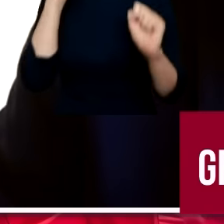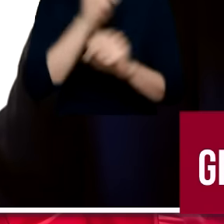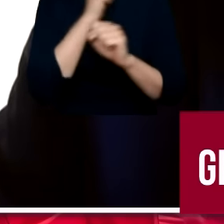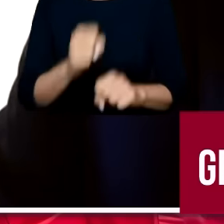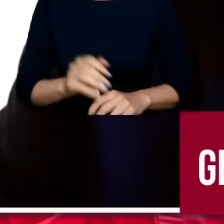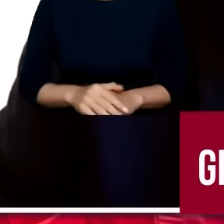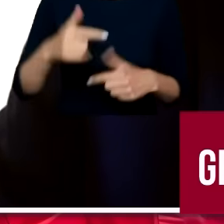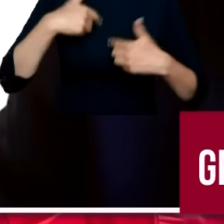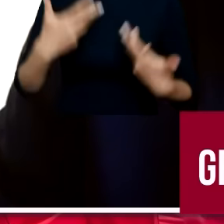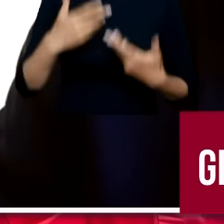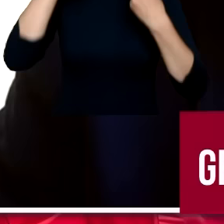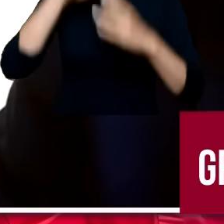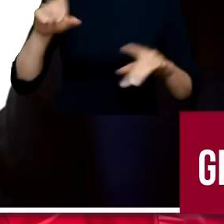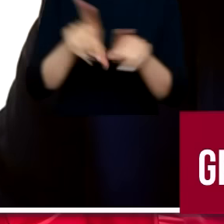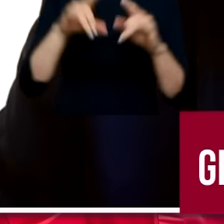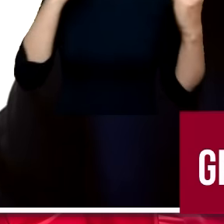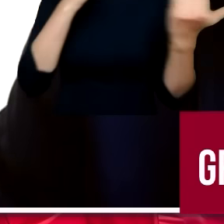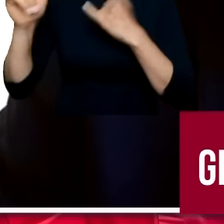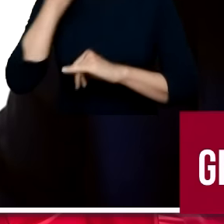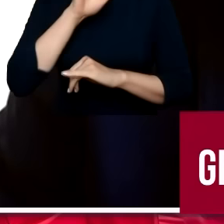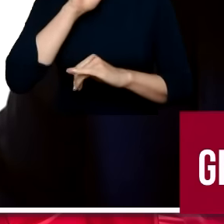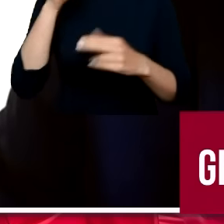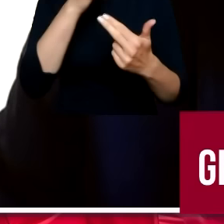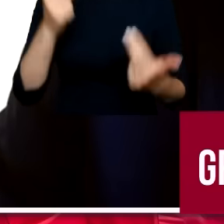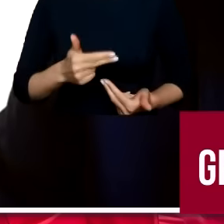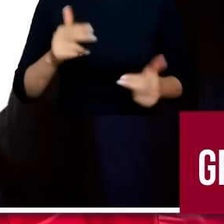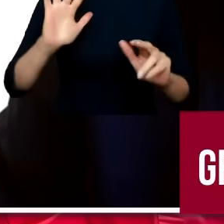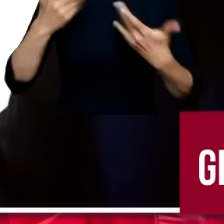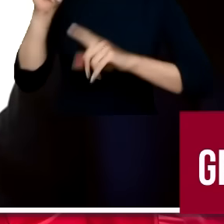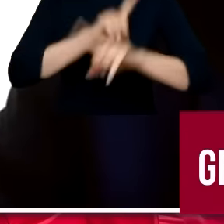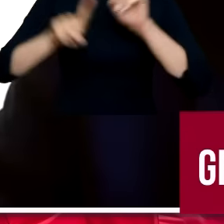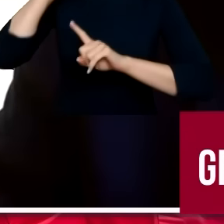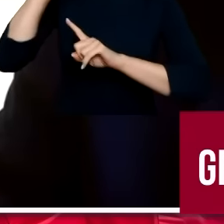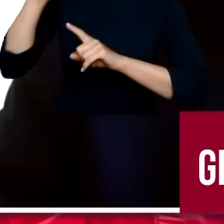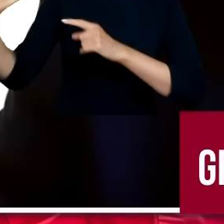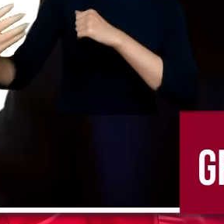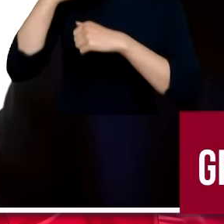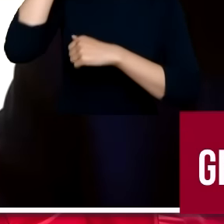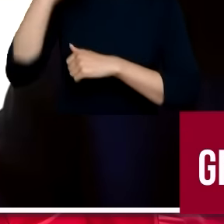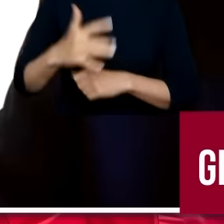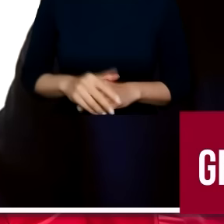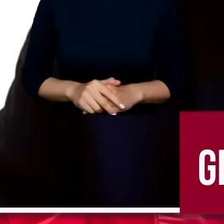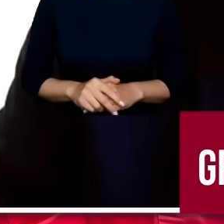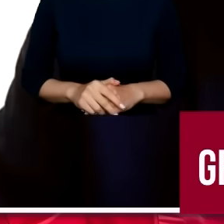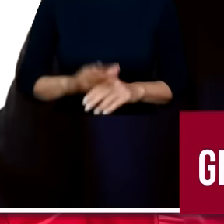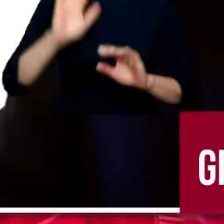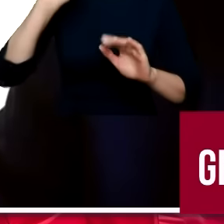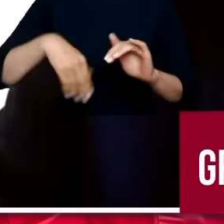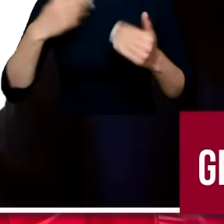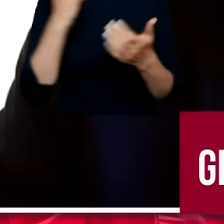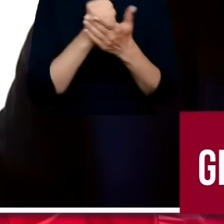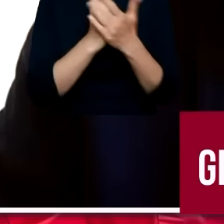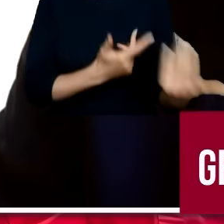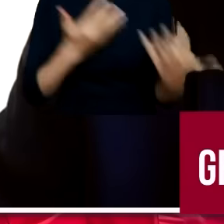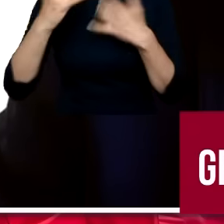pokazywać równie inne równie prawdopodobne wątki że najłatwiej jest coś wytłumaczyć wpływem rosyjskim nawet tak trywialne rzeczy jak pożar bo to jest dla władzy